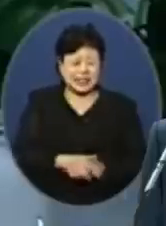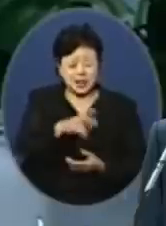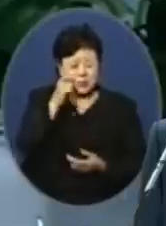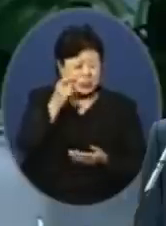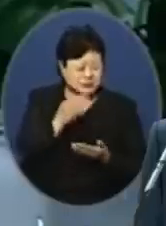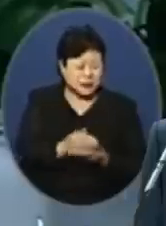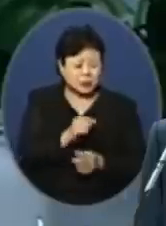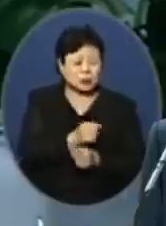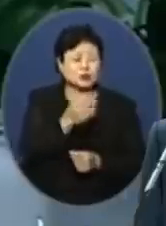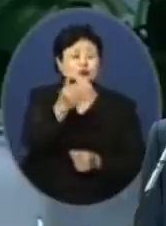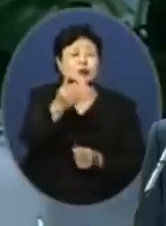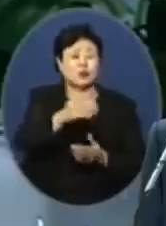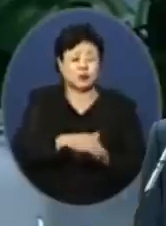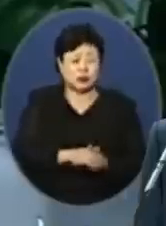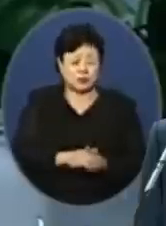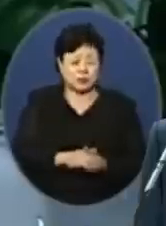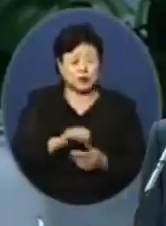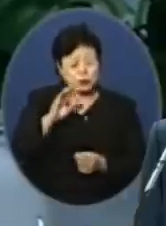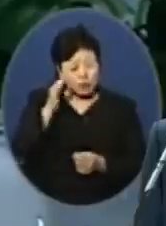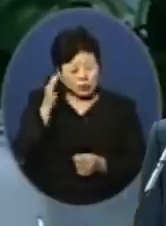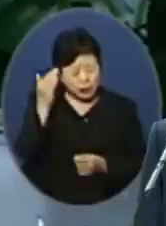미워하지 말고 용서만 하면